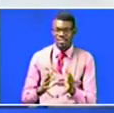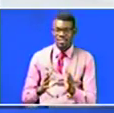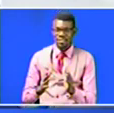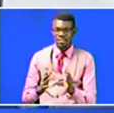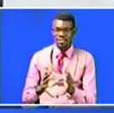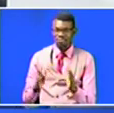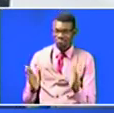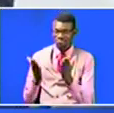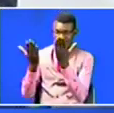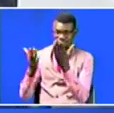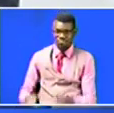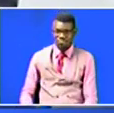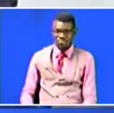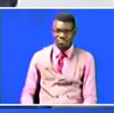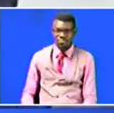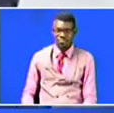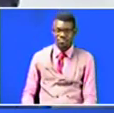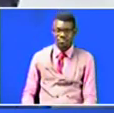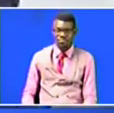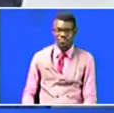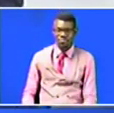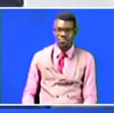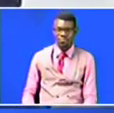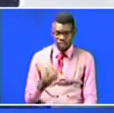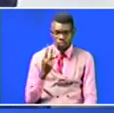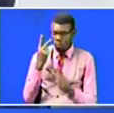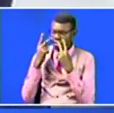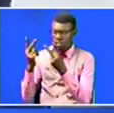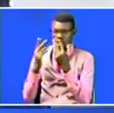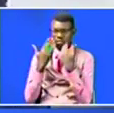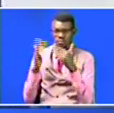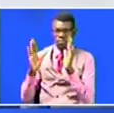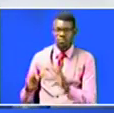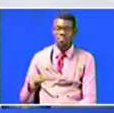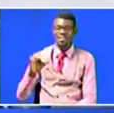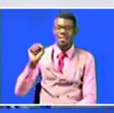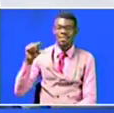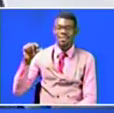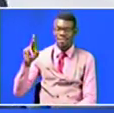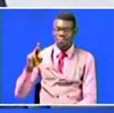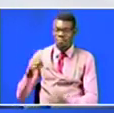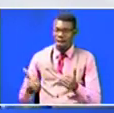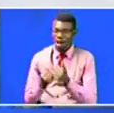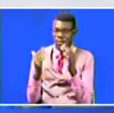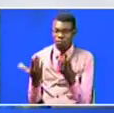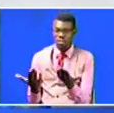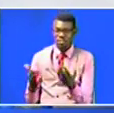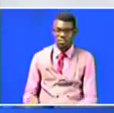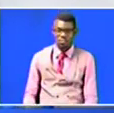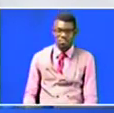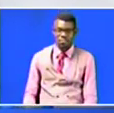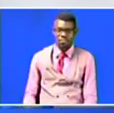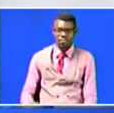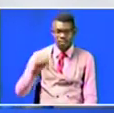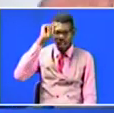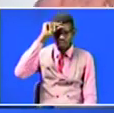government can buy back the land like has been mentioned? We've seen how SGR imefanywa. Kama serikali